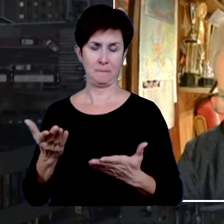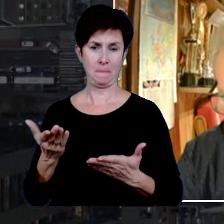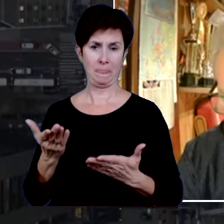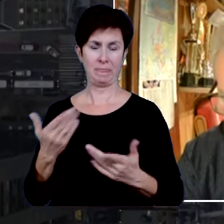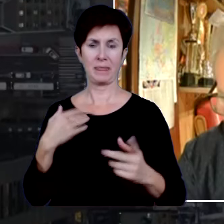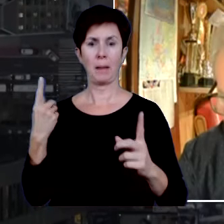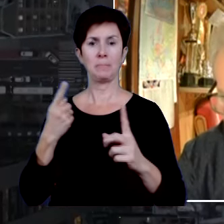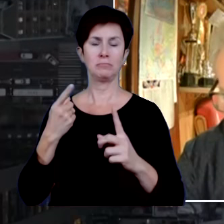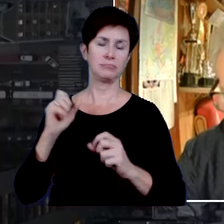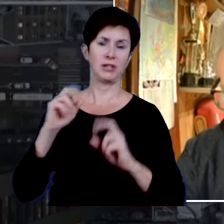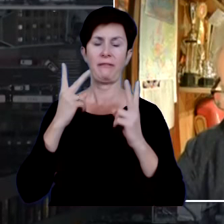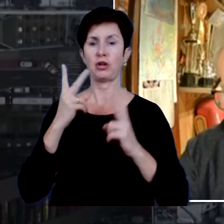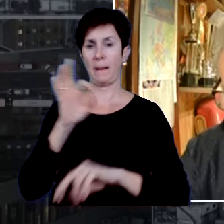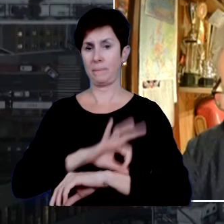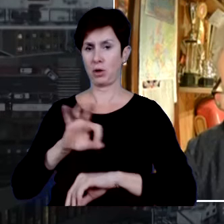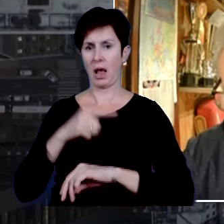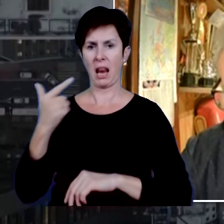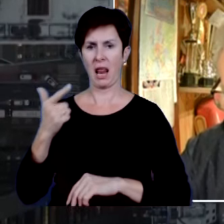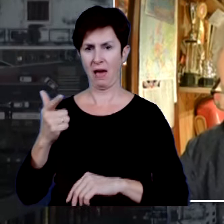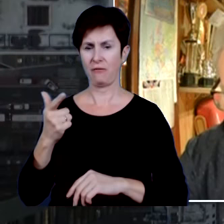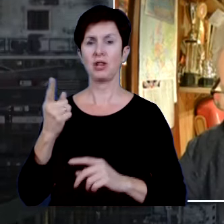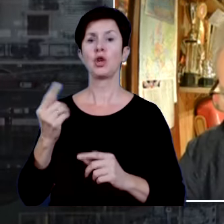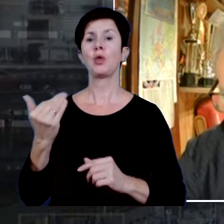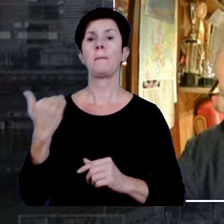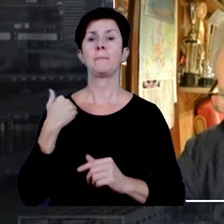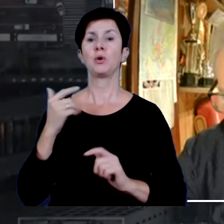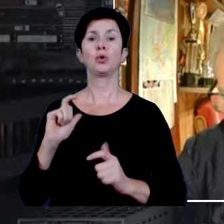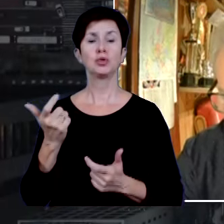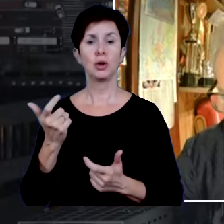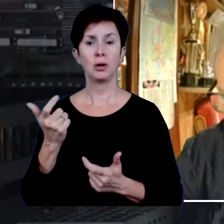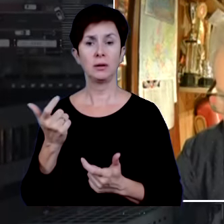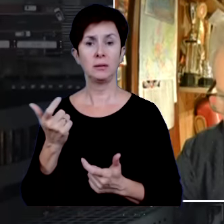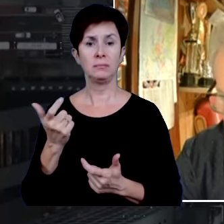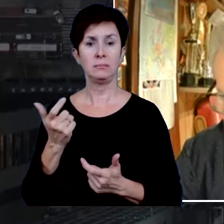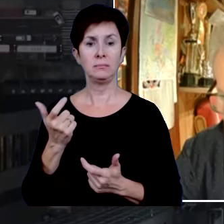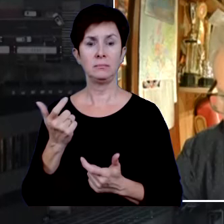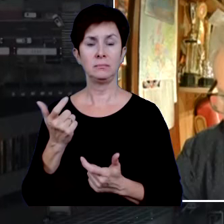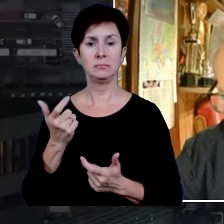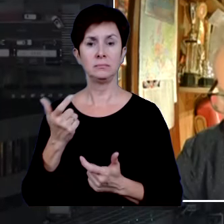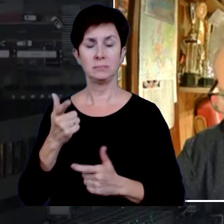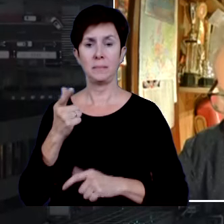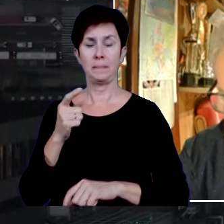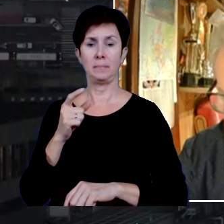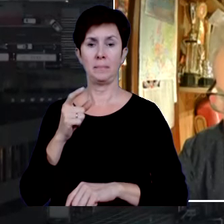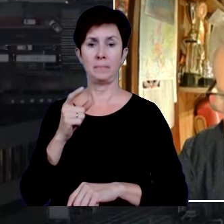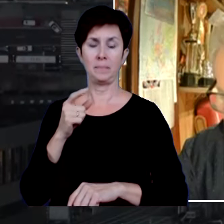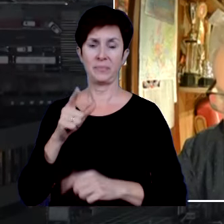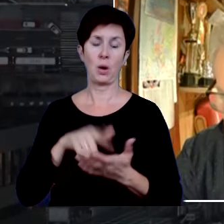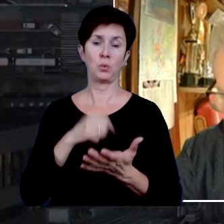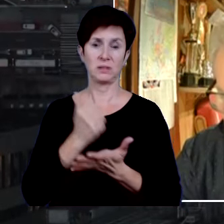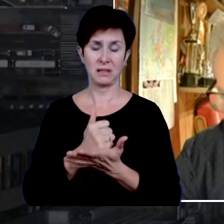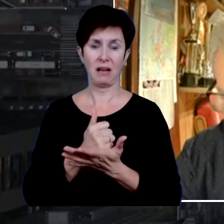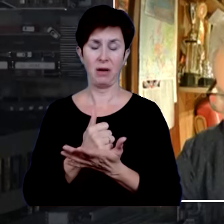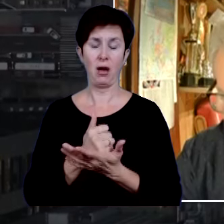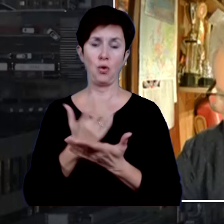priorytetowym czy flagowym projektem lewicy nie była renta wdowia, a w tym wymiarze, w jakim ten projekt czy ta ustawa weszła w życie,